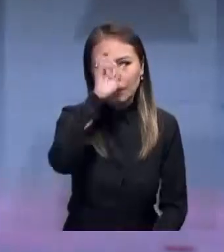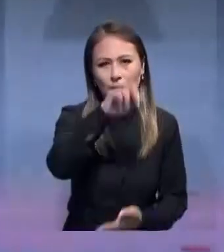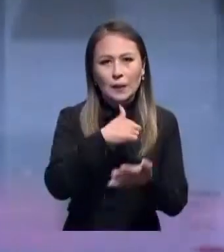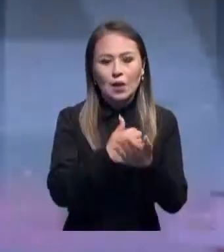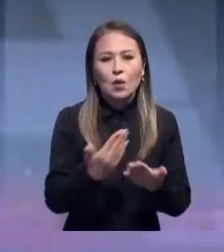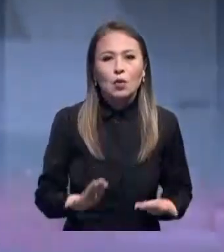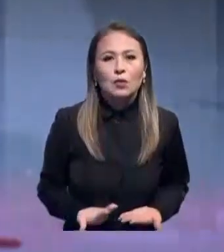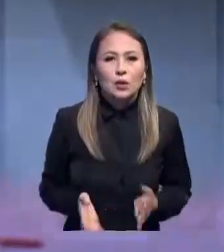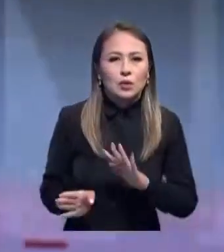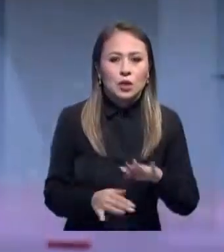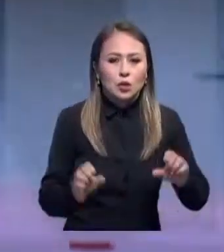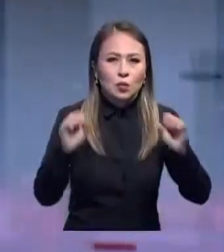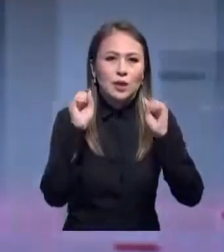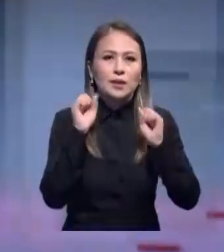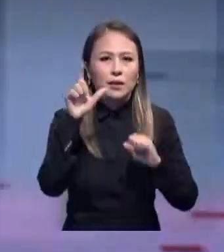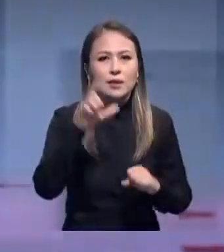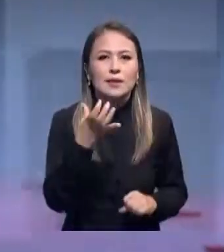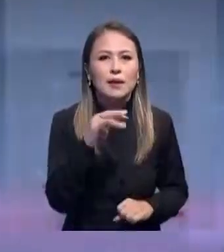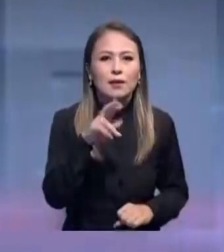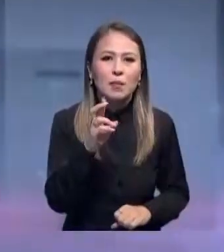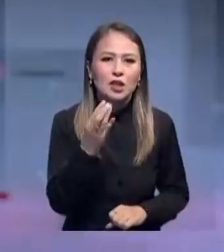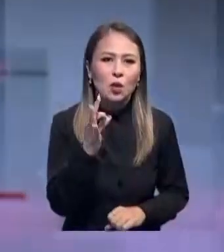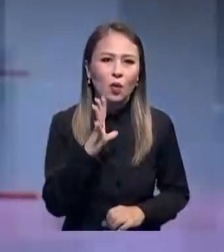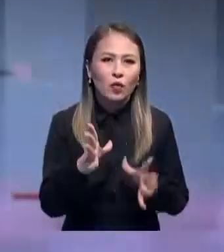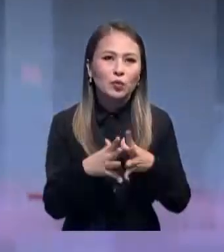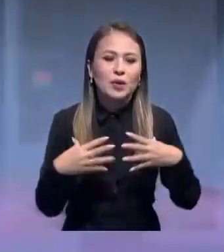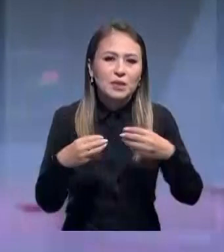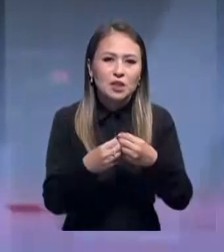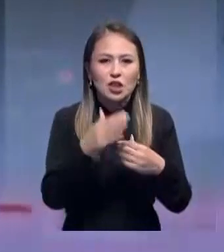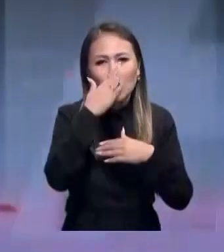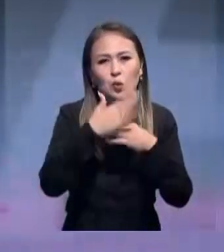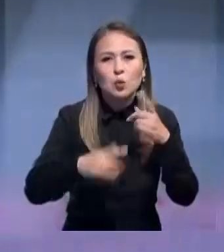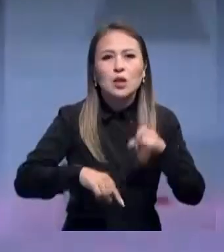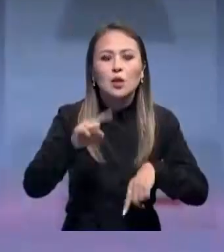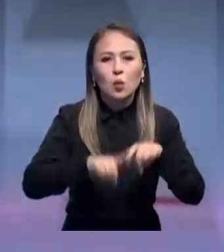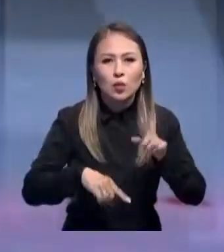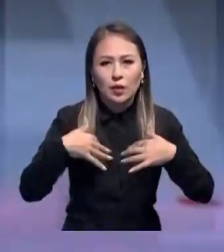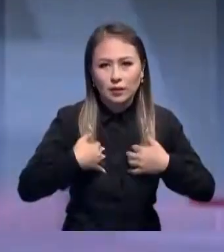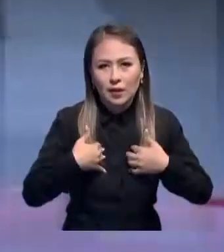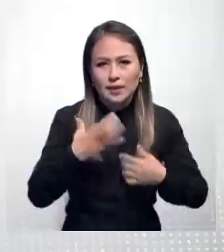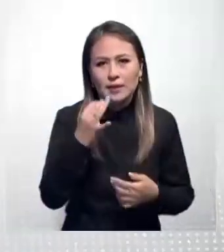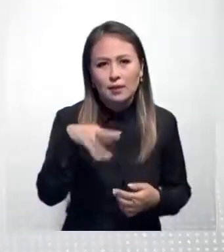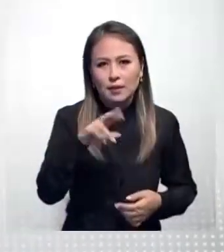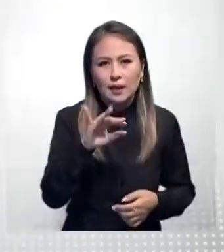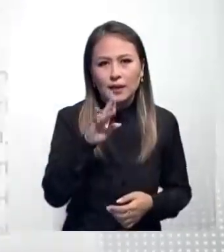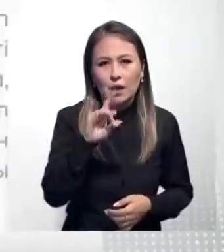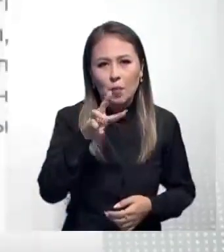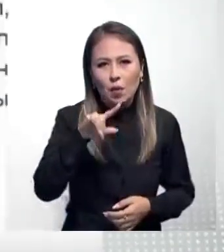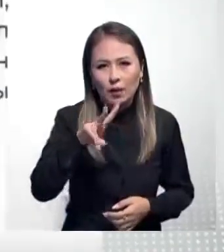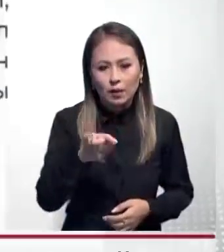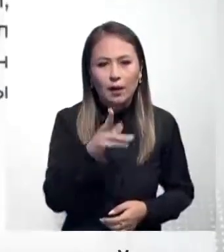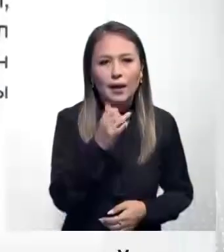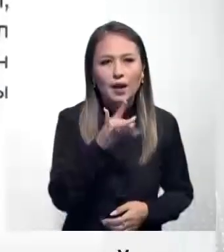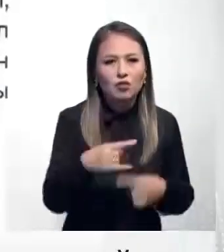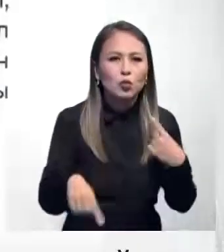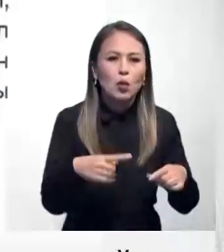Мемлекет басшысы өмірден озған спорт ардагері Сейілді Байшақовтың отбасы мен жақын туыстарына көңіл айтты. Сейілді Икрамұлы